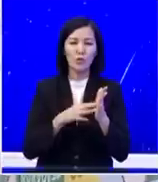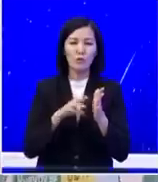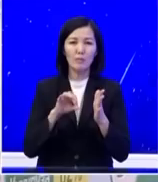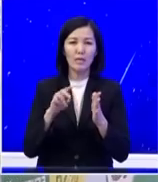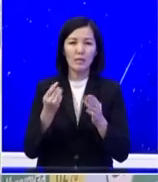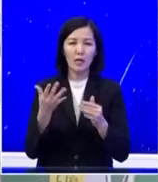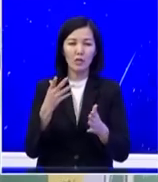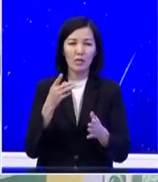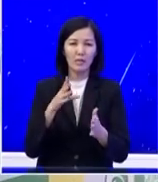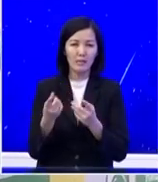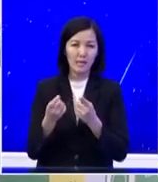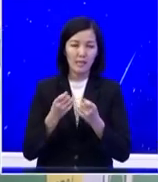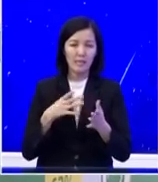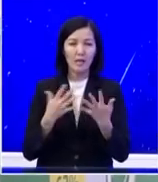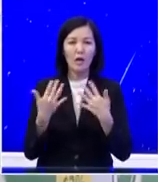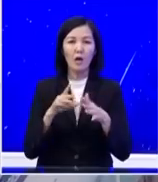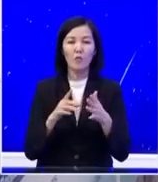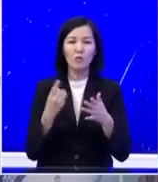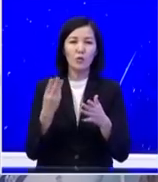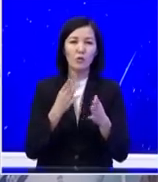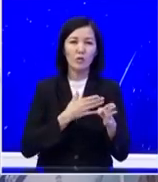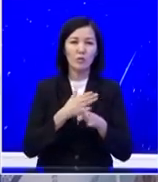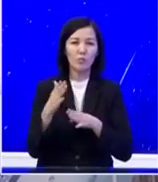7.9 миллиард теңгесі ауыл шаруашылығына.